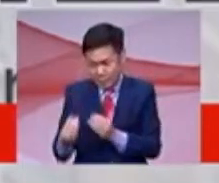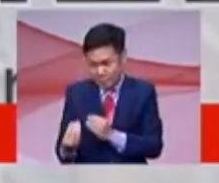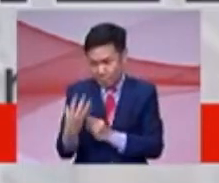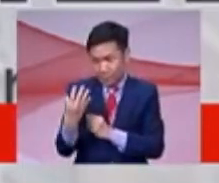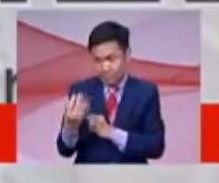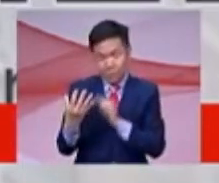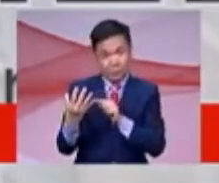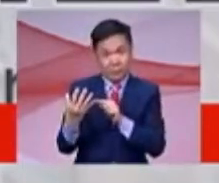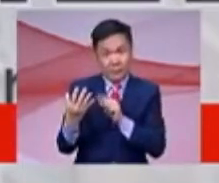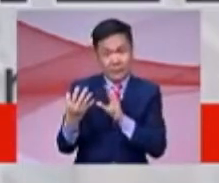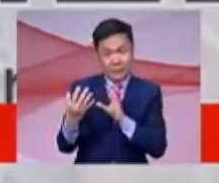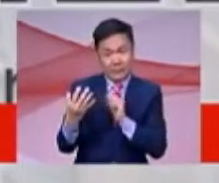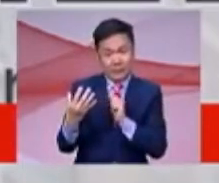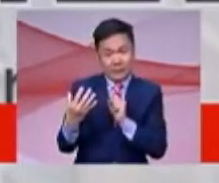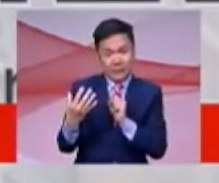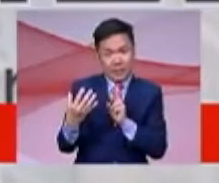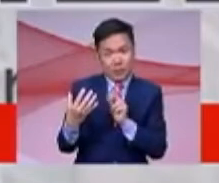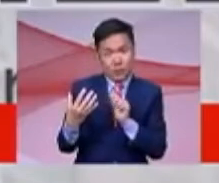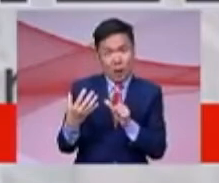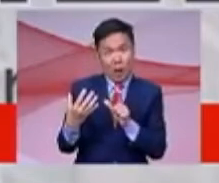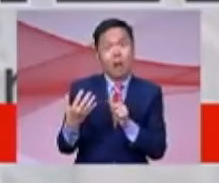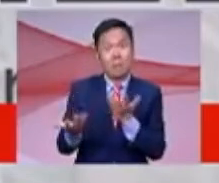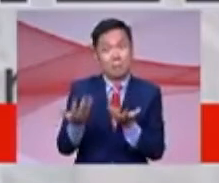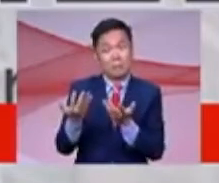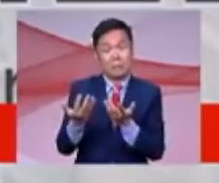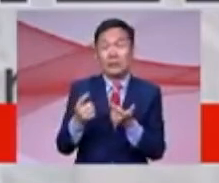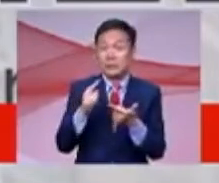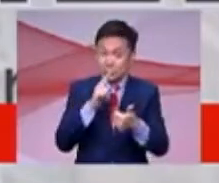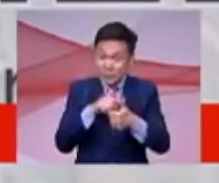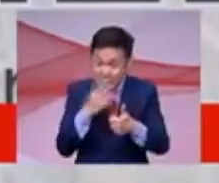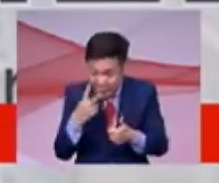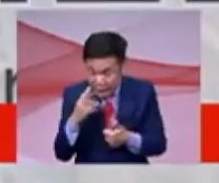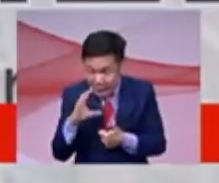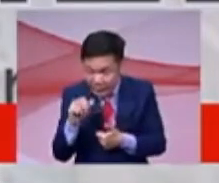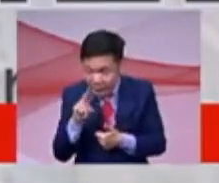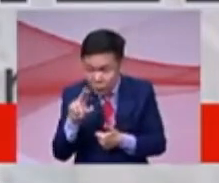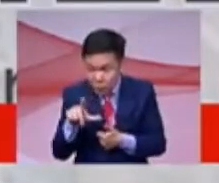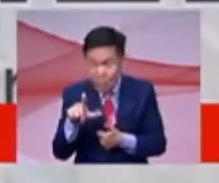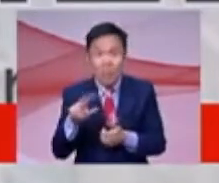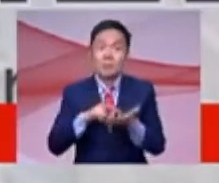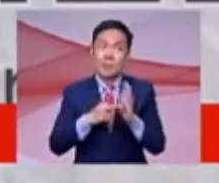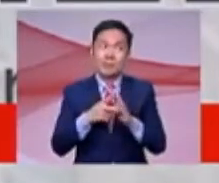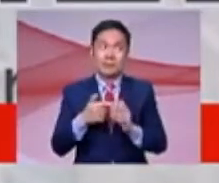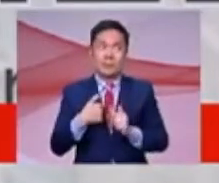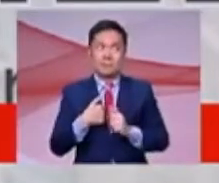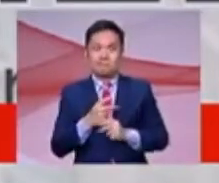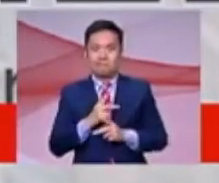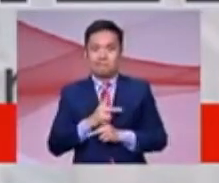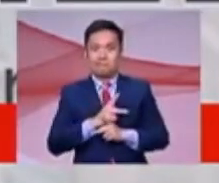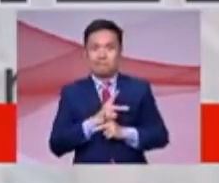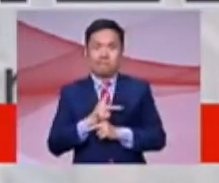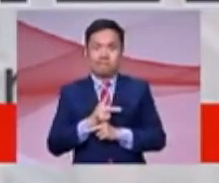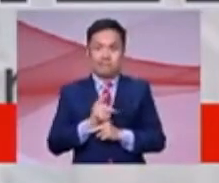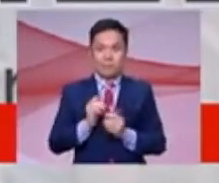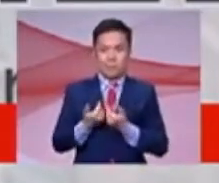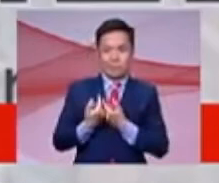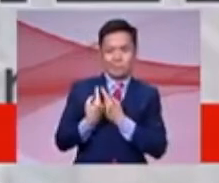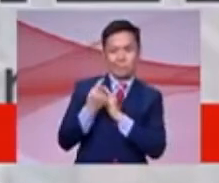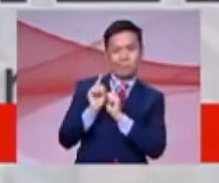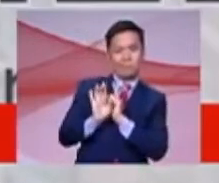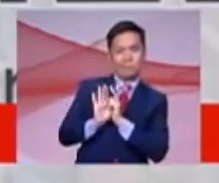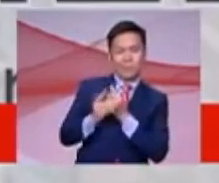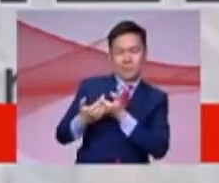dimaklumkan. Dan apabila kita dimaklumkan, kita kena ambil tindakan kendiri untuk menjalankan pengasingan dan